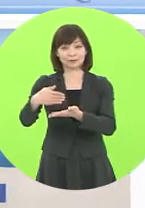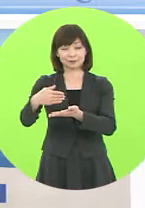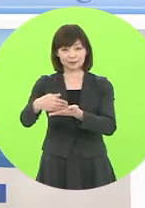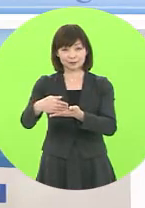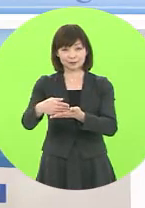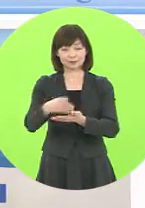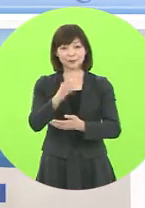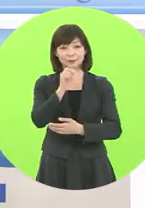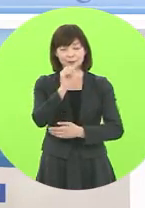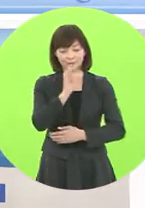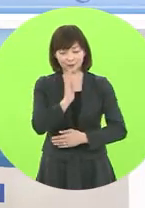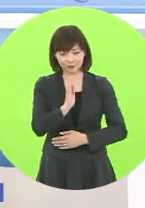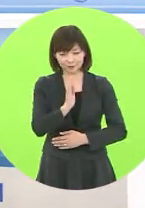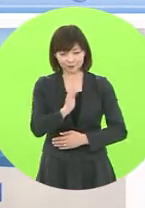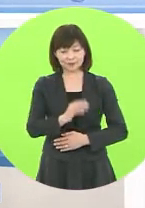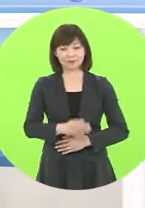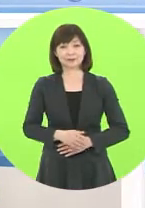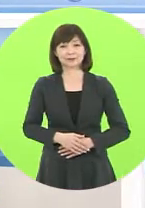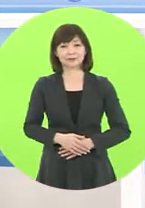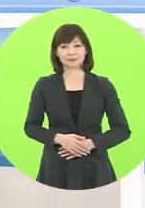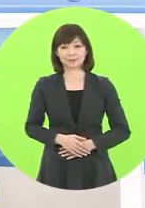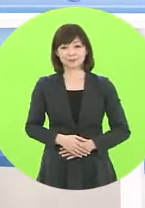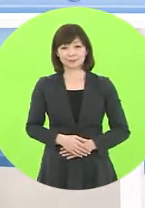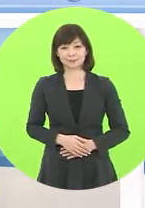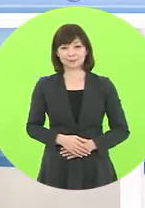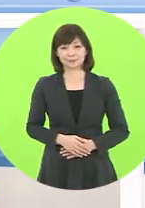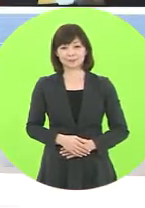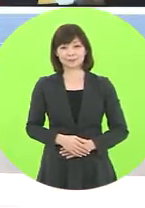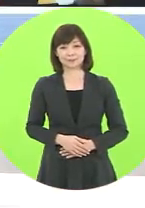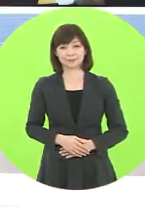。よろしくお願いします。 はい、よろしくお願いします。